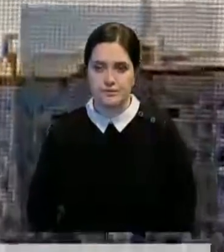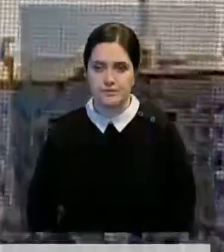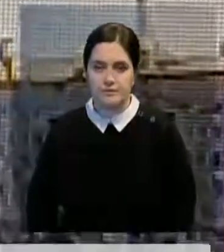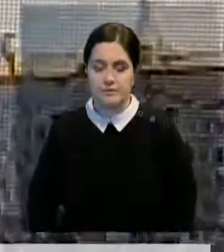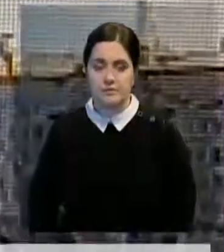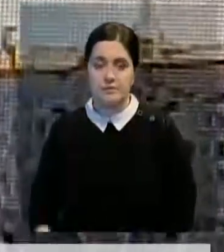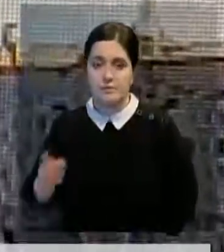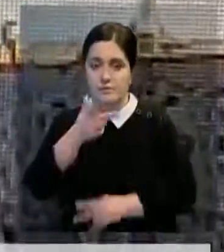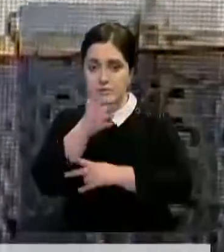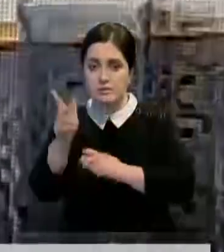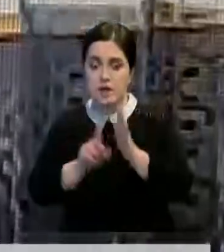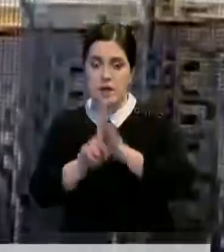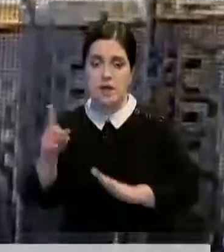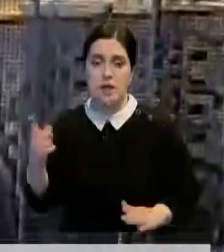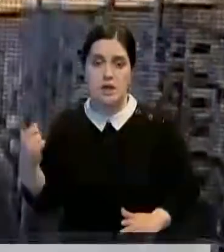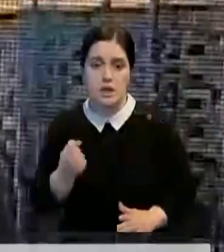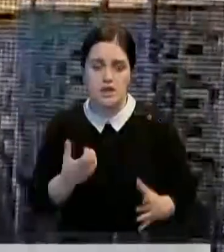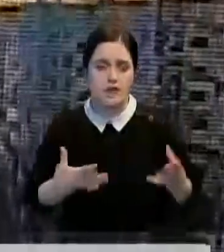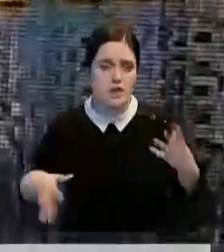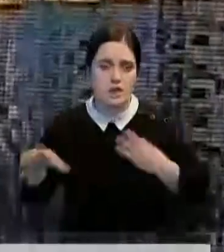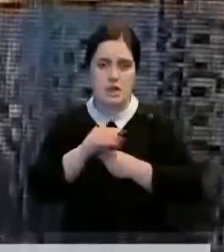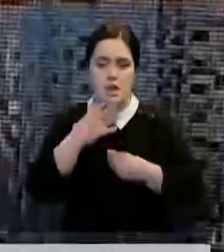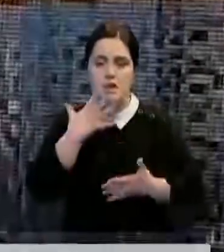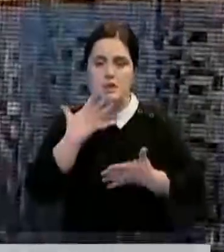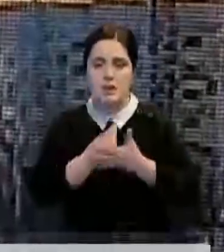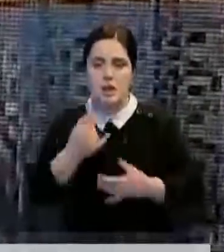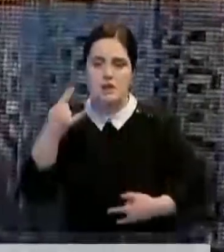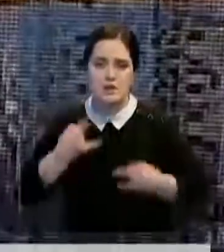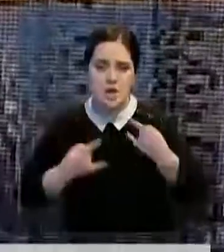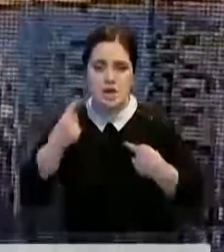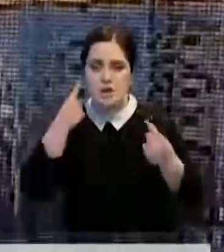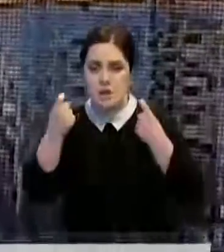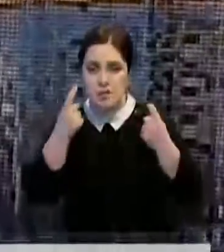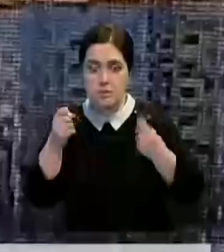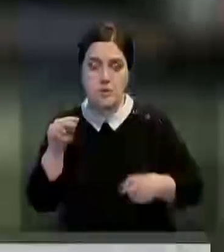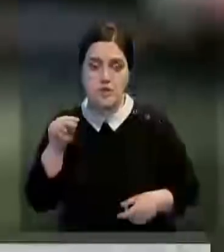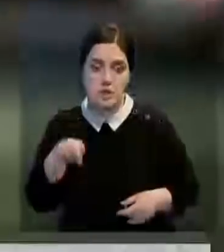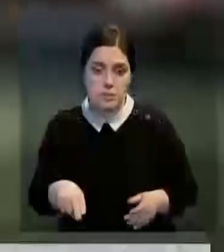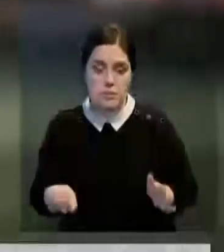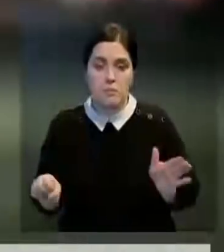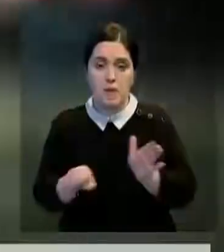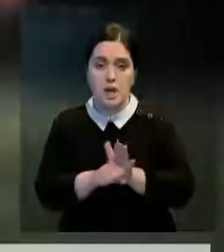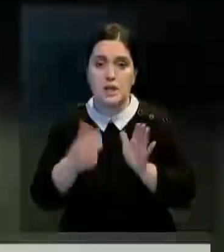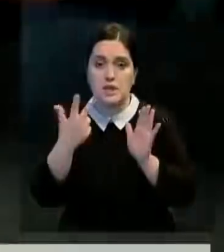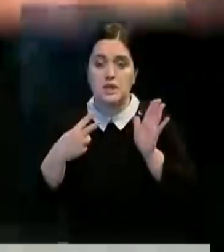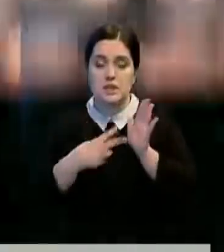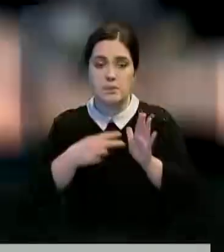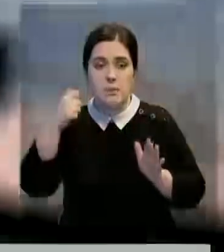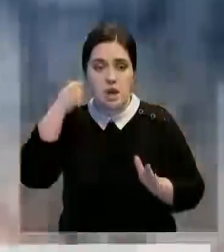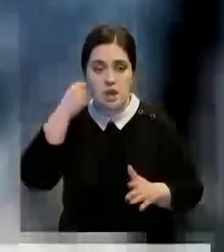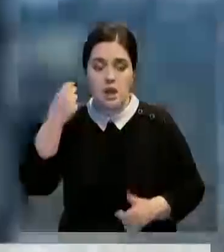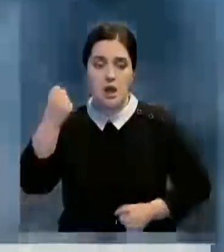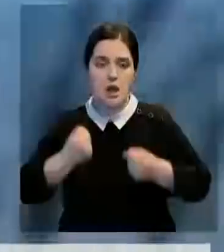Эти кадры в начале недели облетели все отечественные средства массовой информации. В крупном ЧП погибла 37-летняя